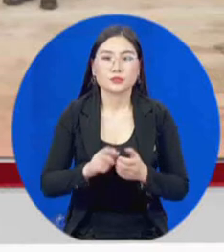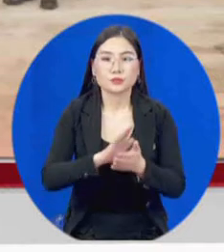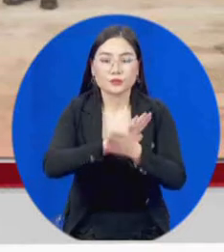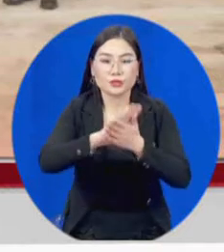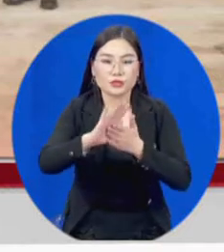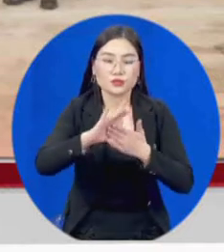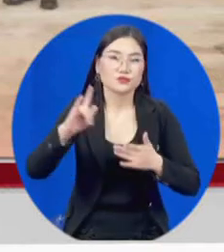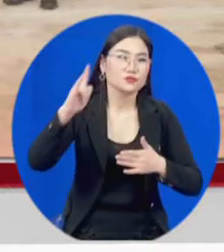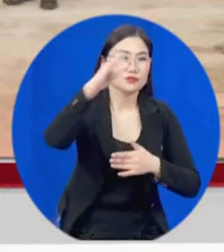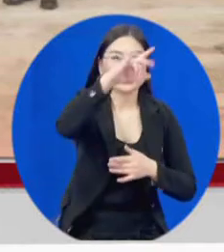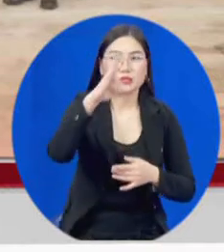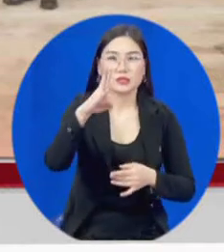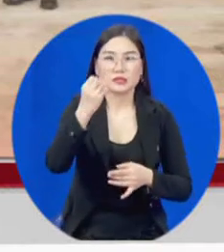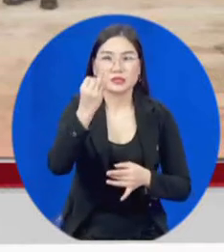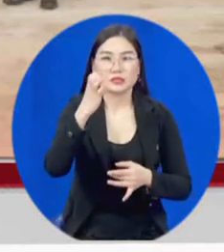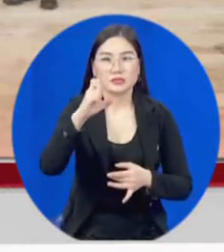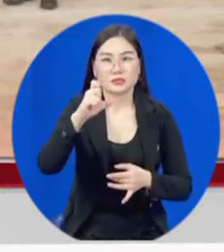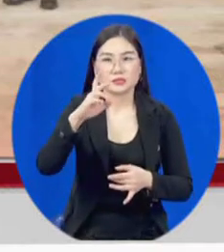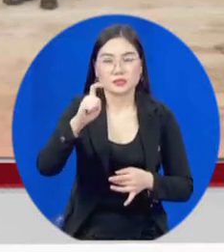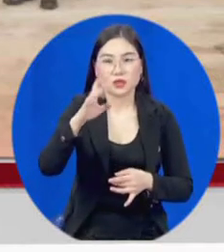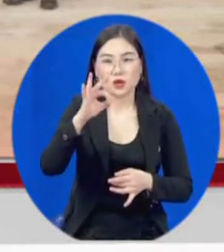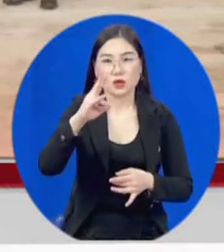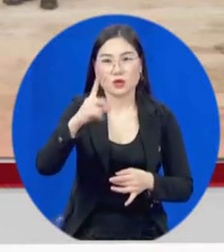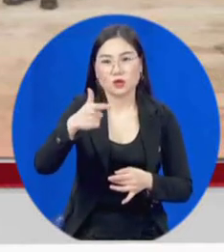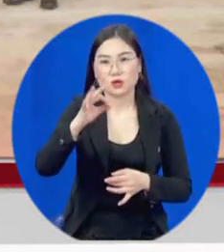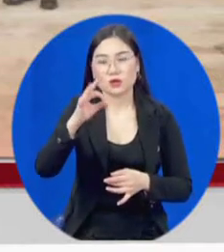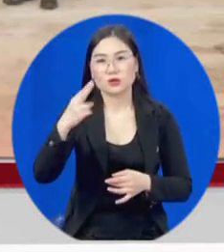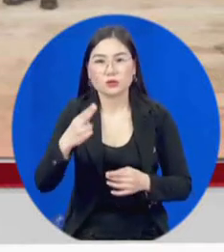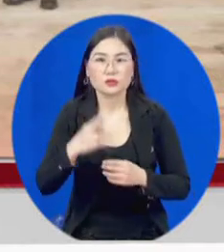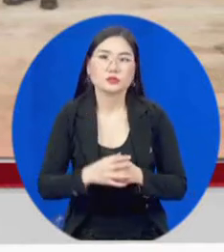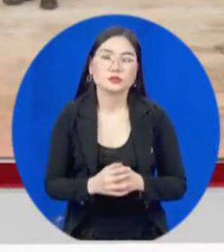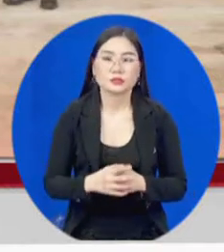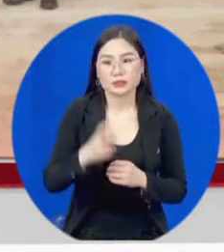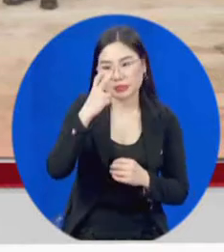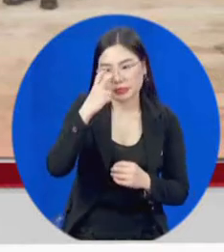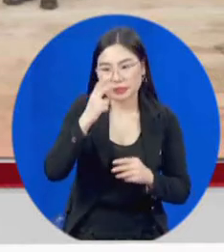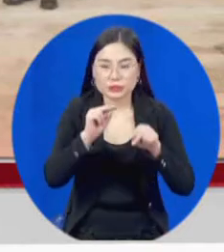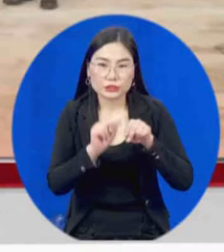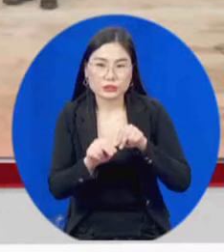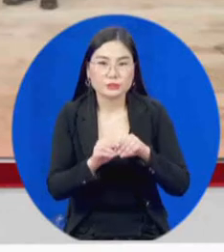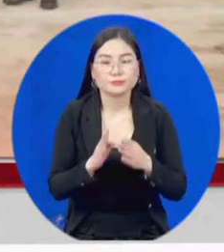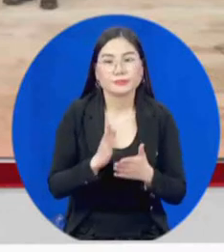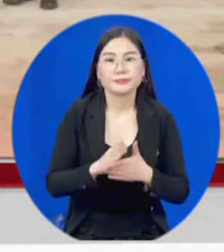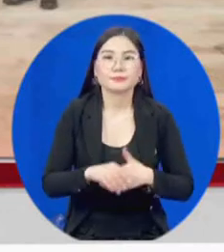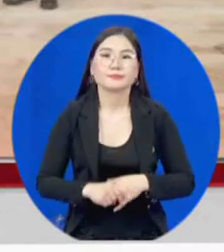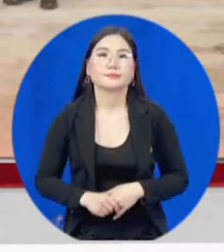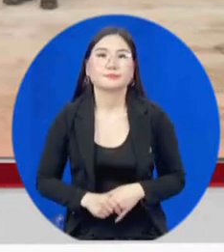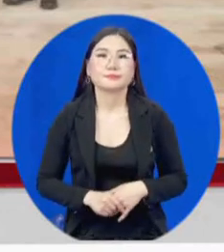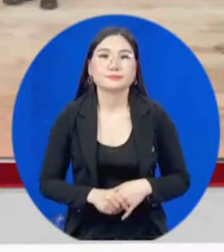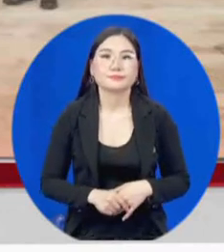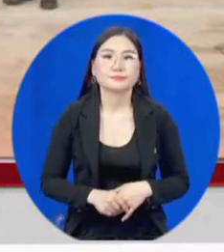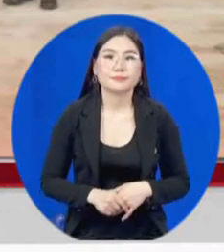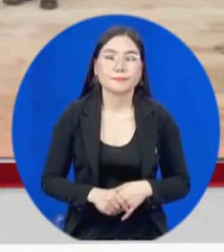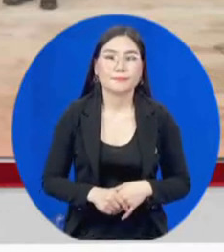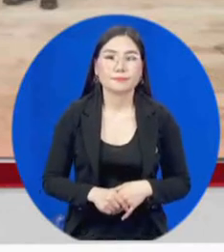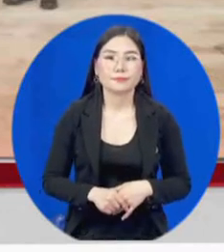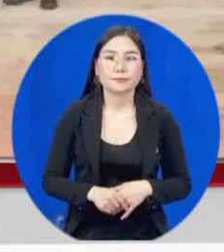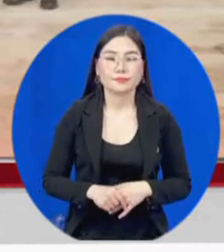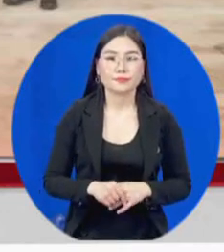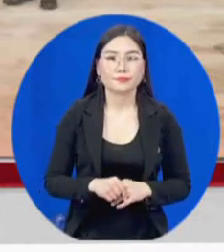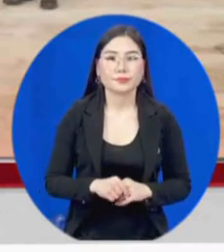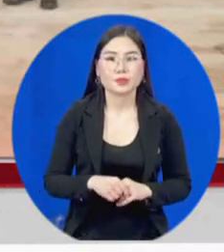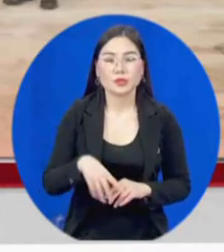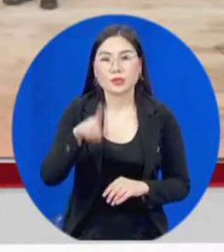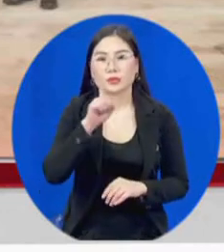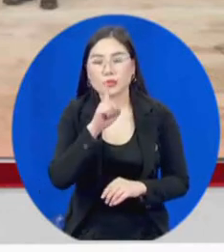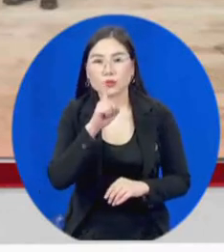нис хонгоцны буудлын менежментийг хийж байгаа бол казино байгуулж, ус төрөгчийн цахилгаан станц болох асуудалж яригдсан бололтой. За даруухан